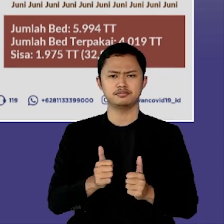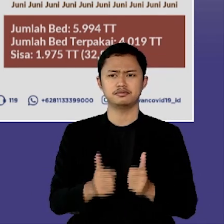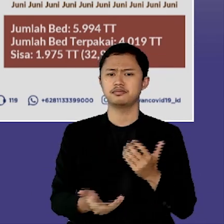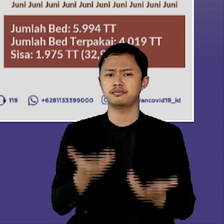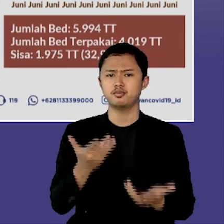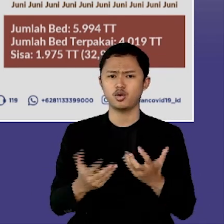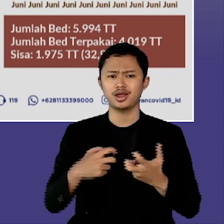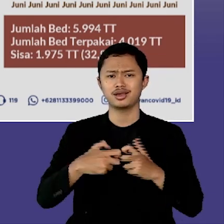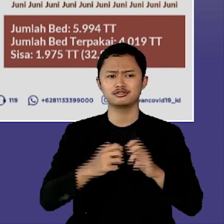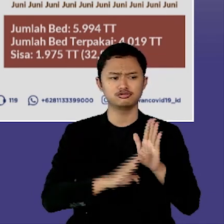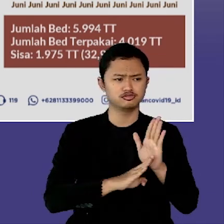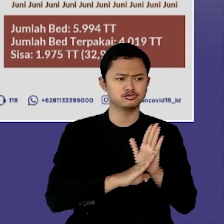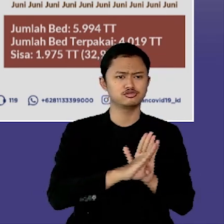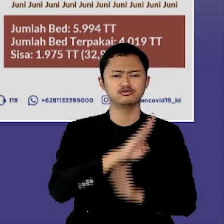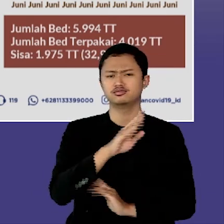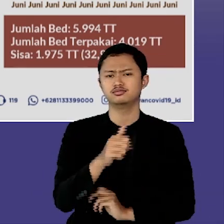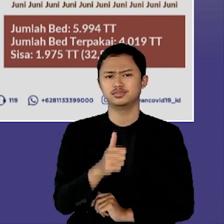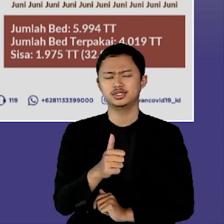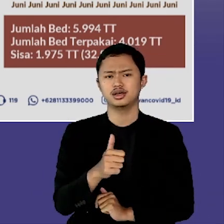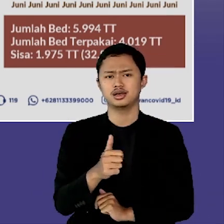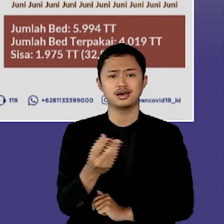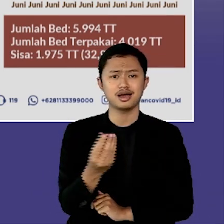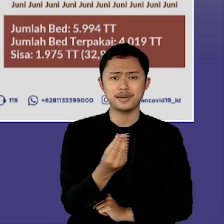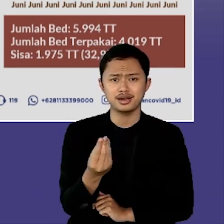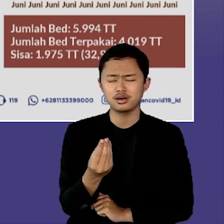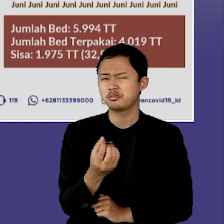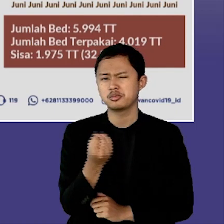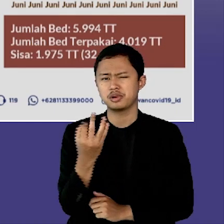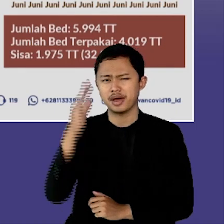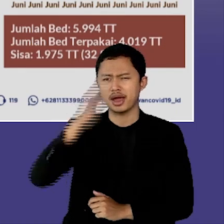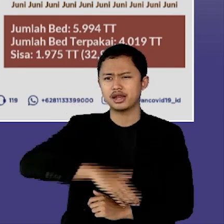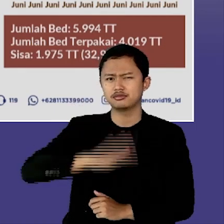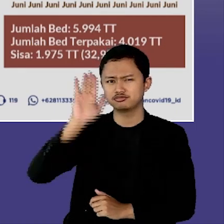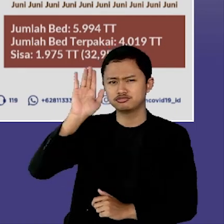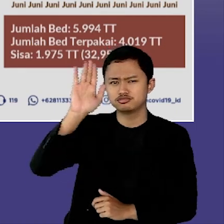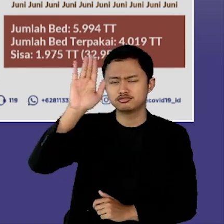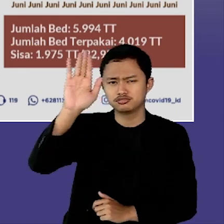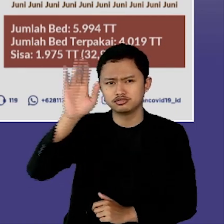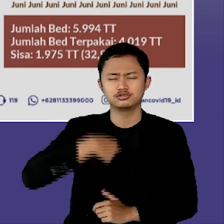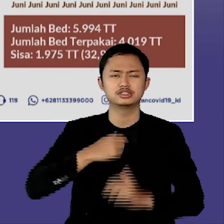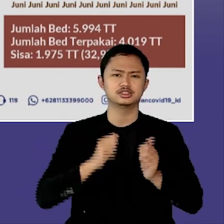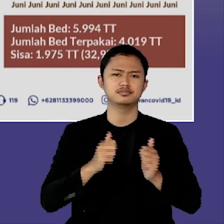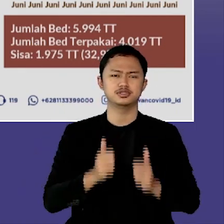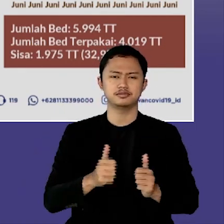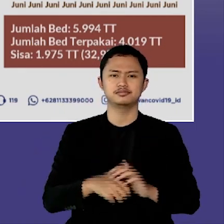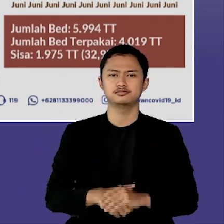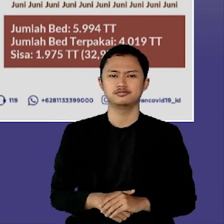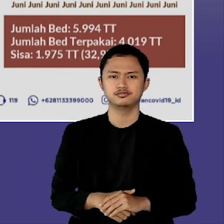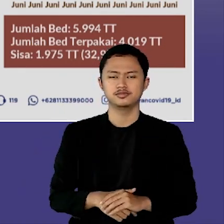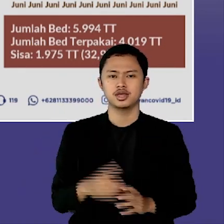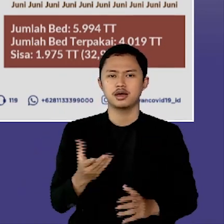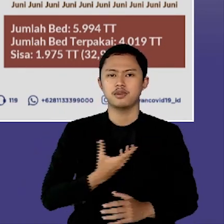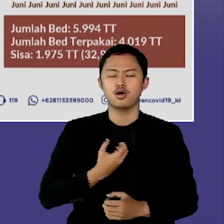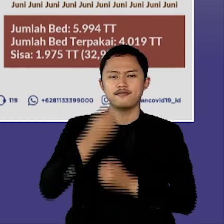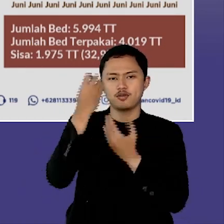menghadapi kemungkinan kenaikan kasus yang lebih tinggi lagi di hari-hari kedepan saya akan menyampaikan Perkembangan secara